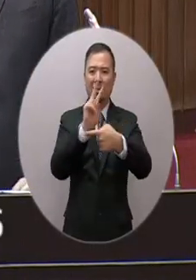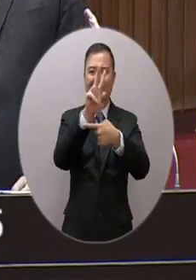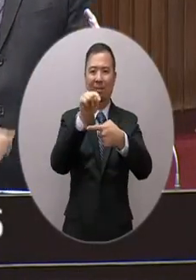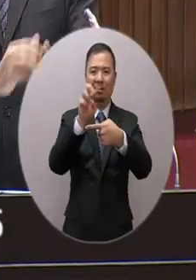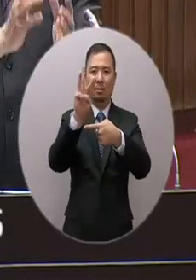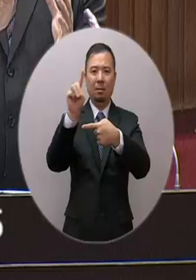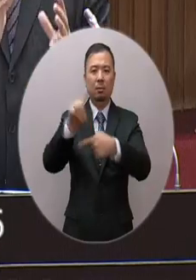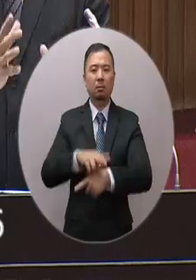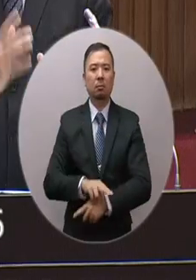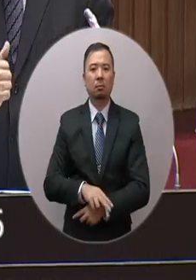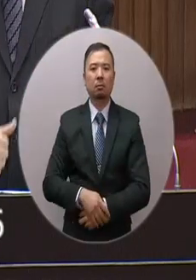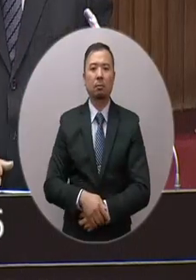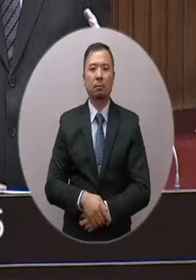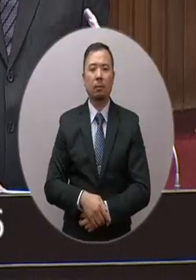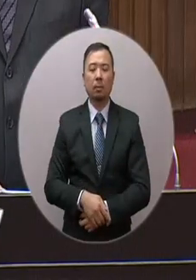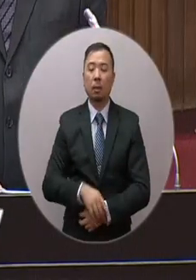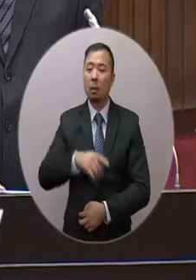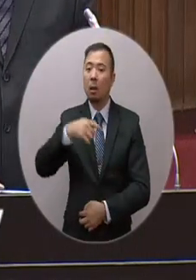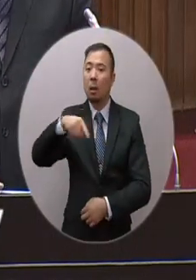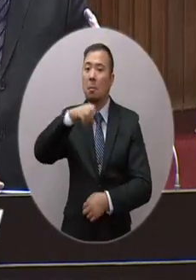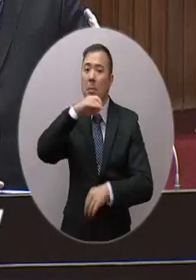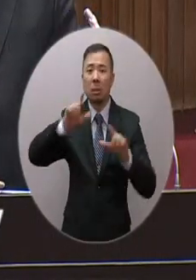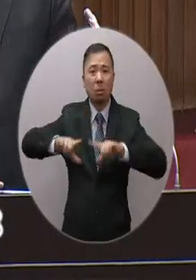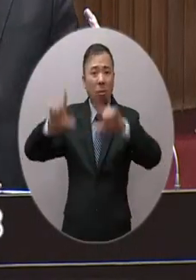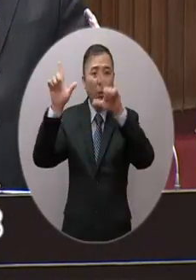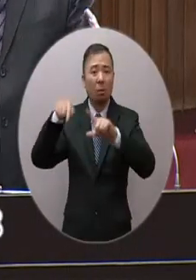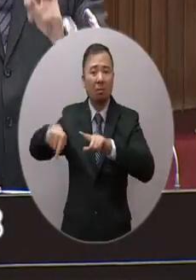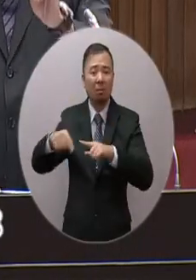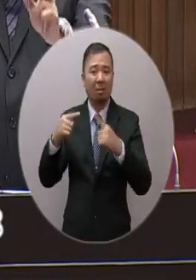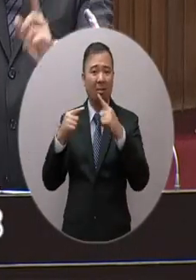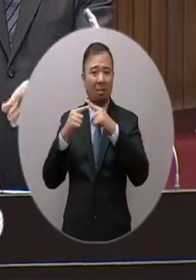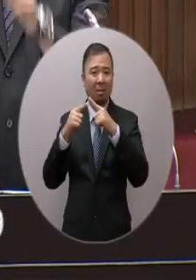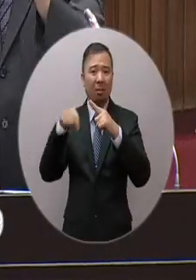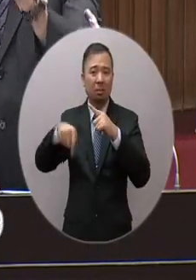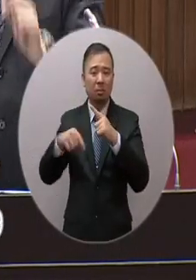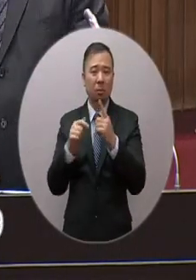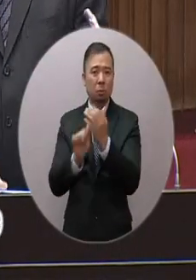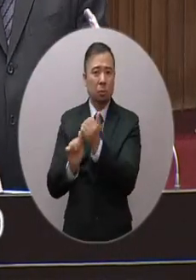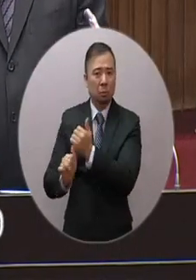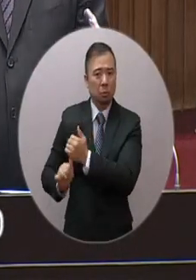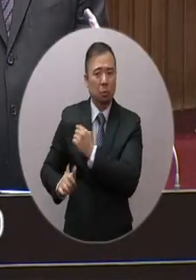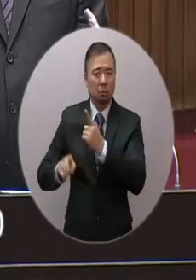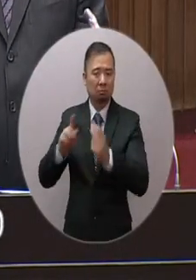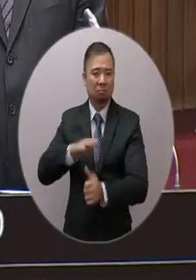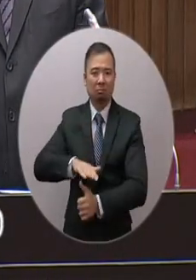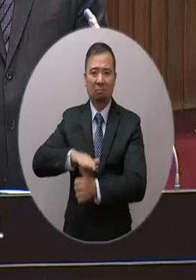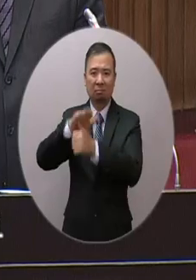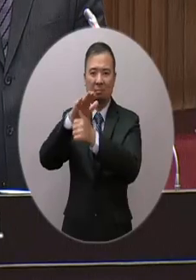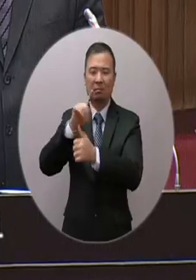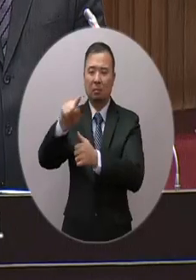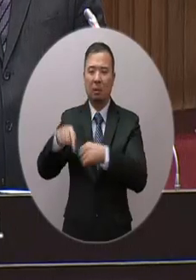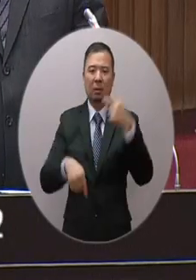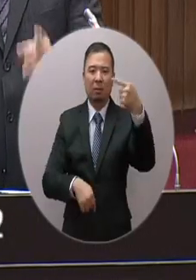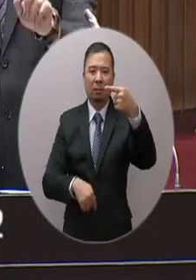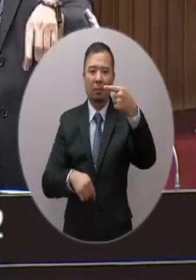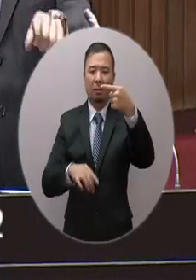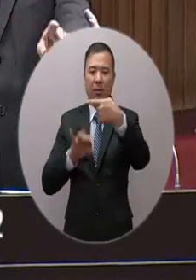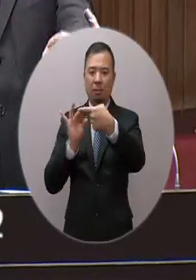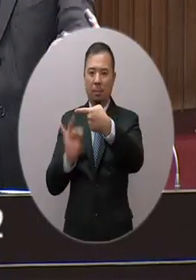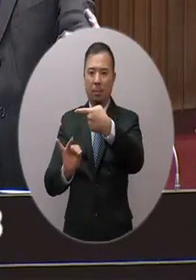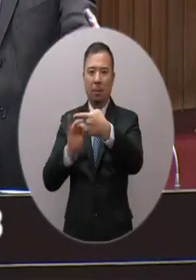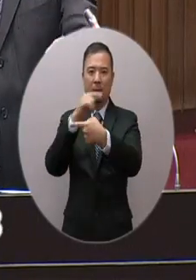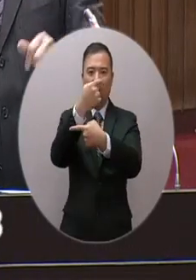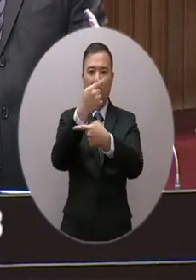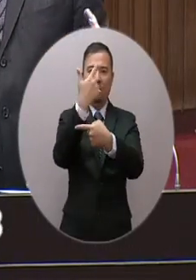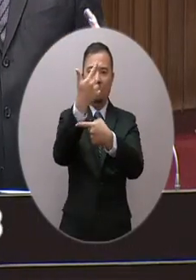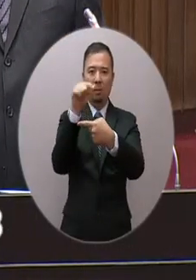怜，是呈现负成长的，负成长多少？在负成长到6.2%，甚至现在